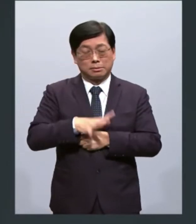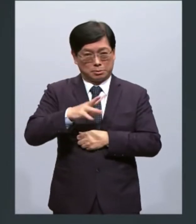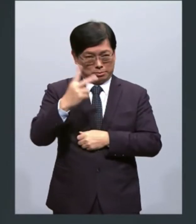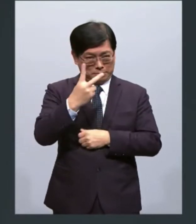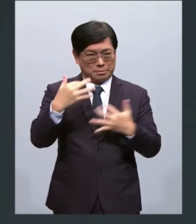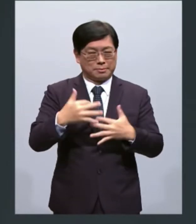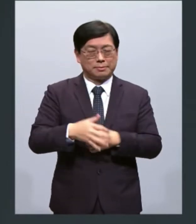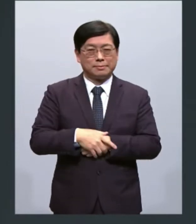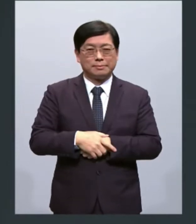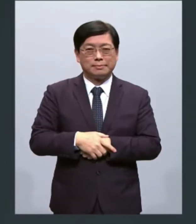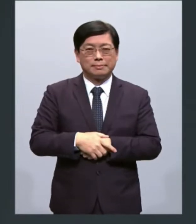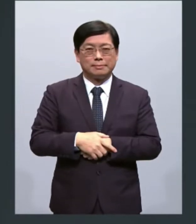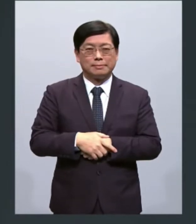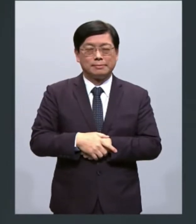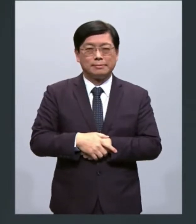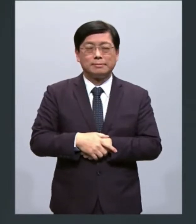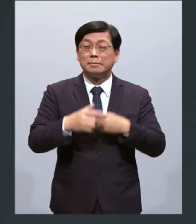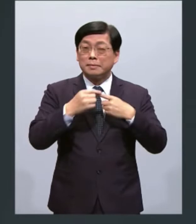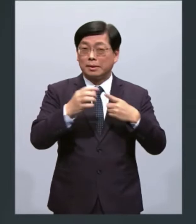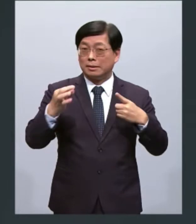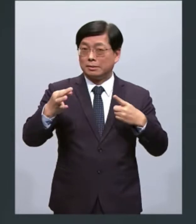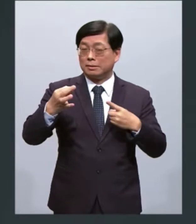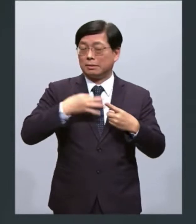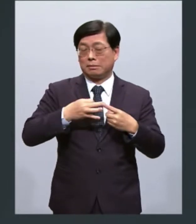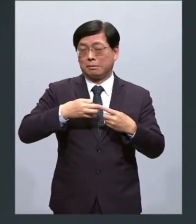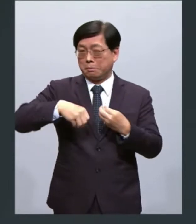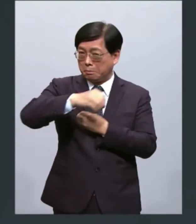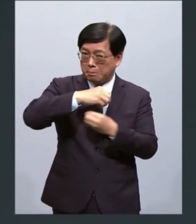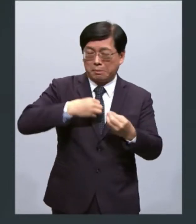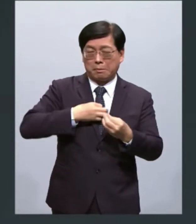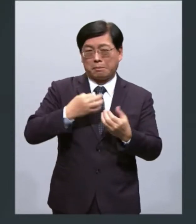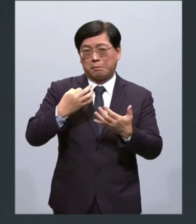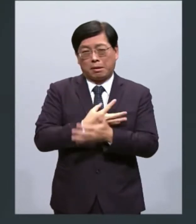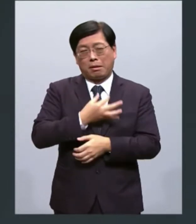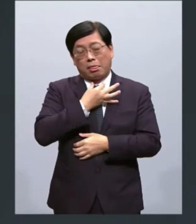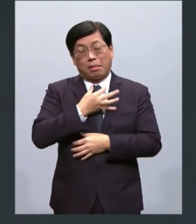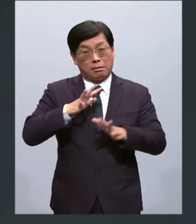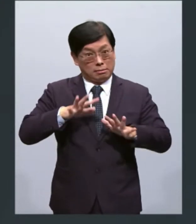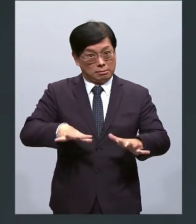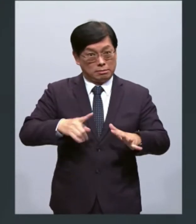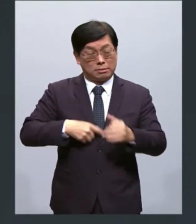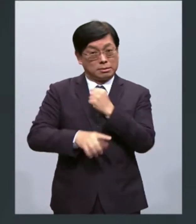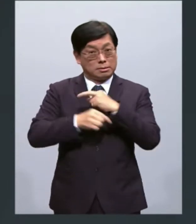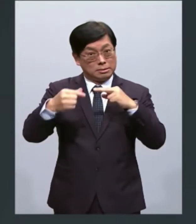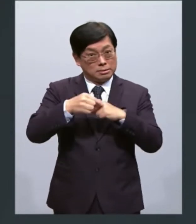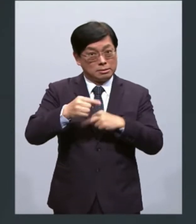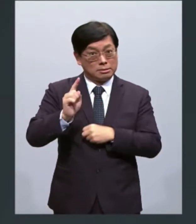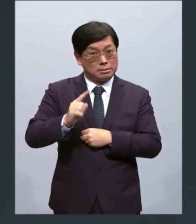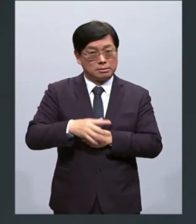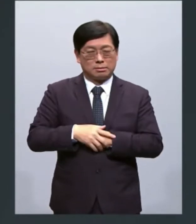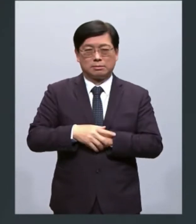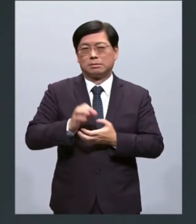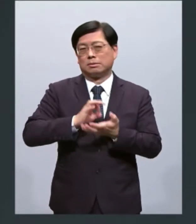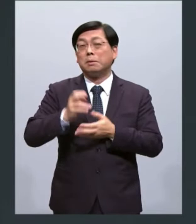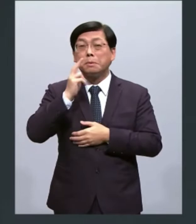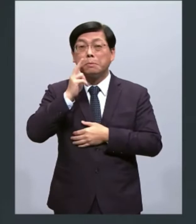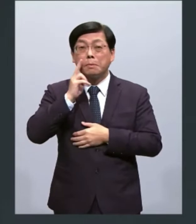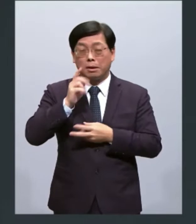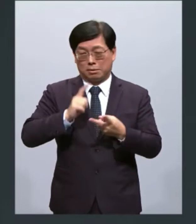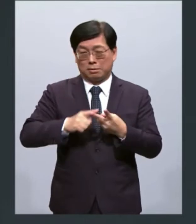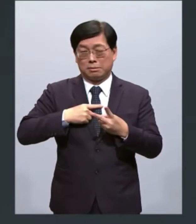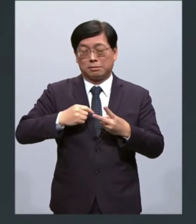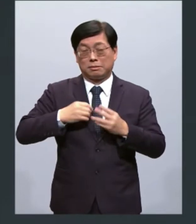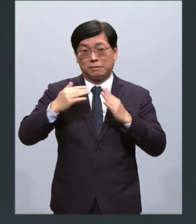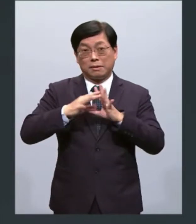问题，它裁员不足，裁员不稳定。目前我国的长照基金用烟捐、房地合一